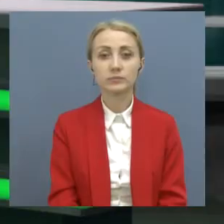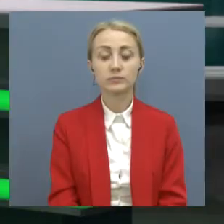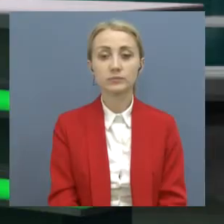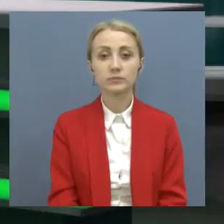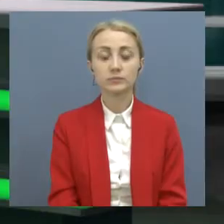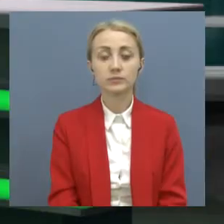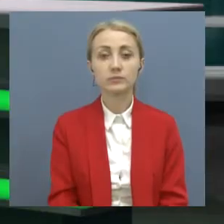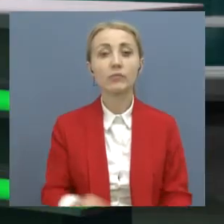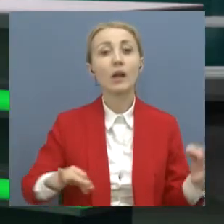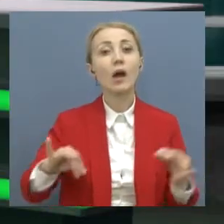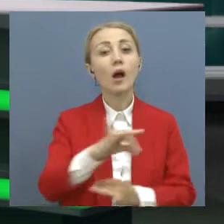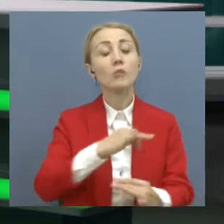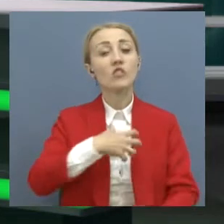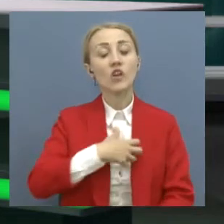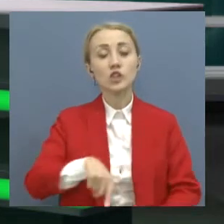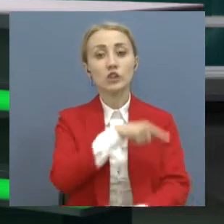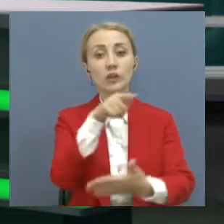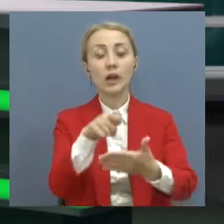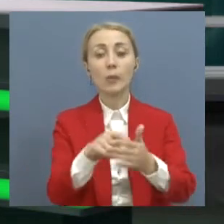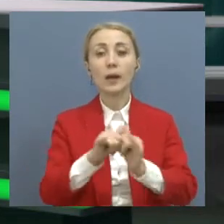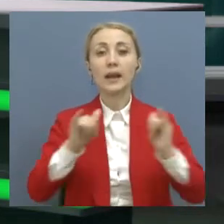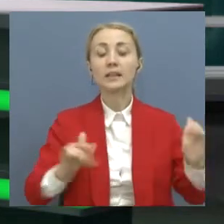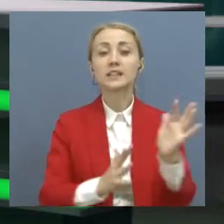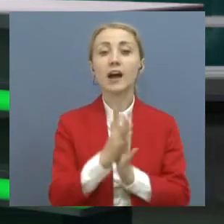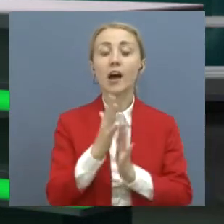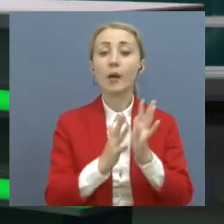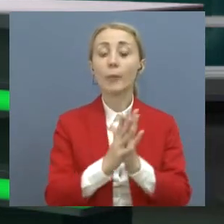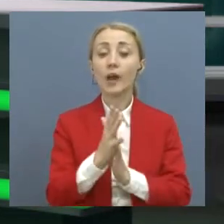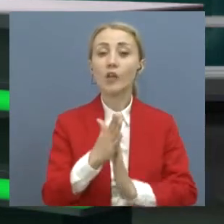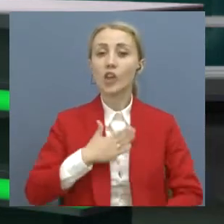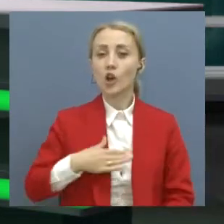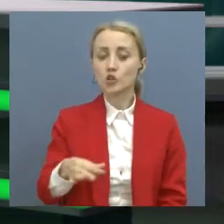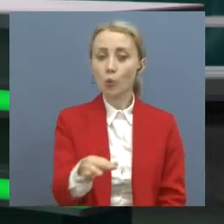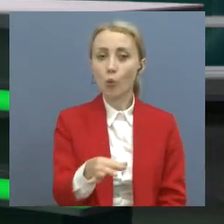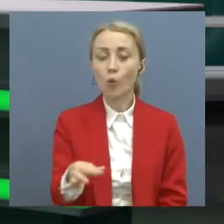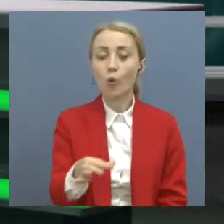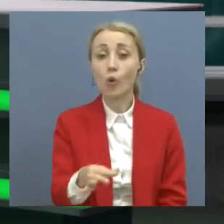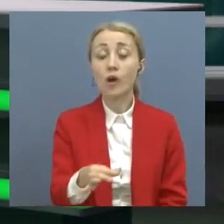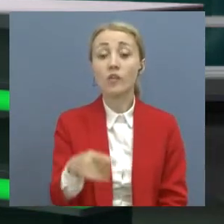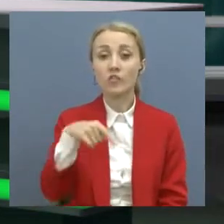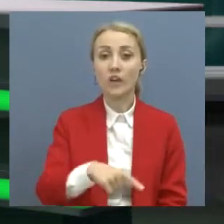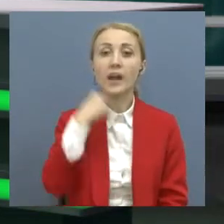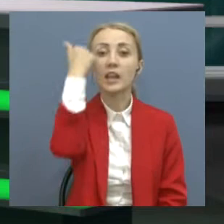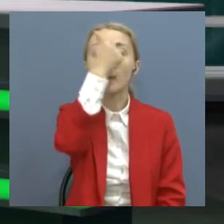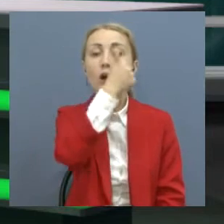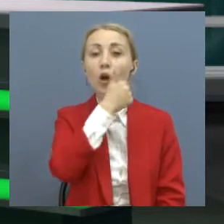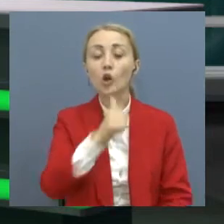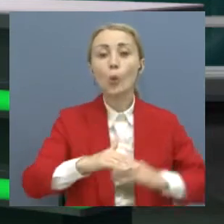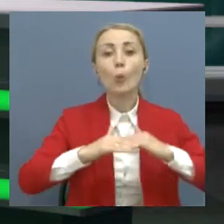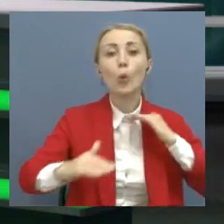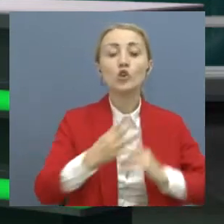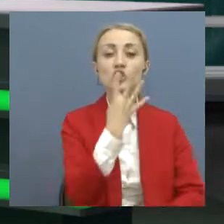Аграрлы өңір саналатын Ақмола облысында соңғы 3 жылда бидай өндірісі 5 миллион тоннан құраған, 1,8 миллион тонна